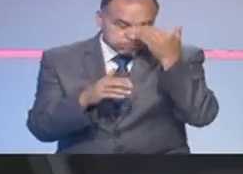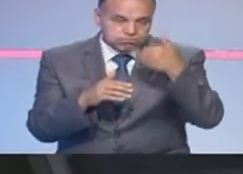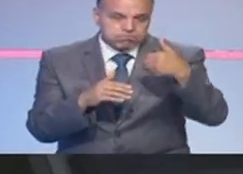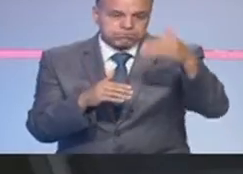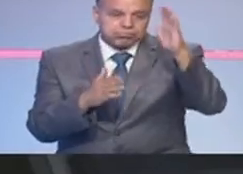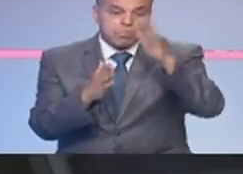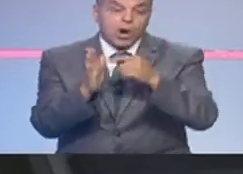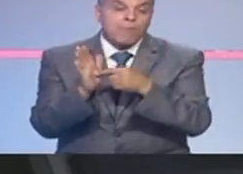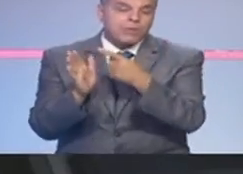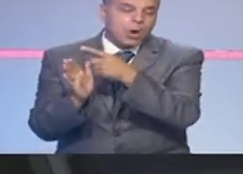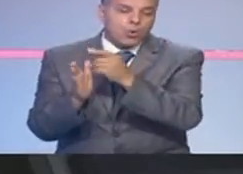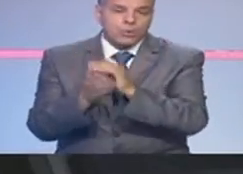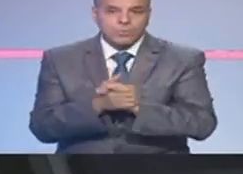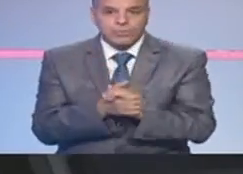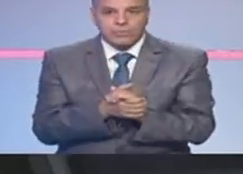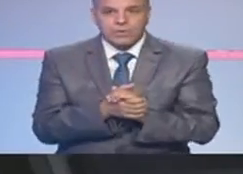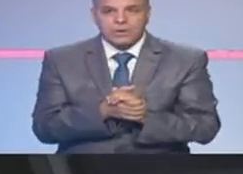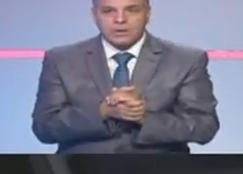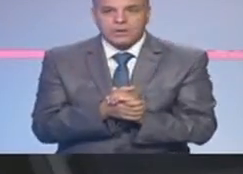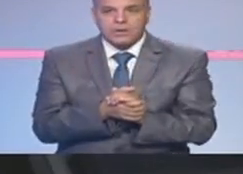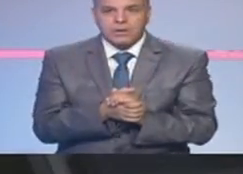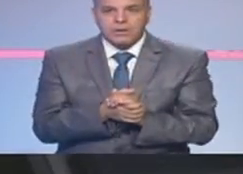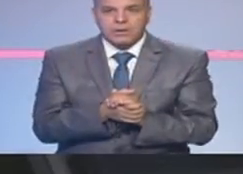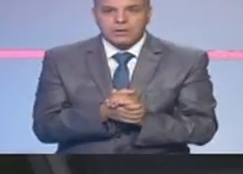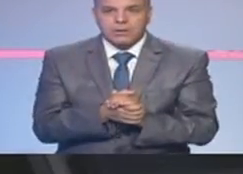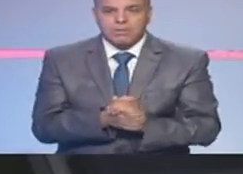الخريطه بال اه